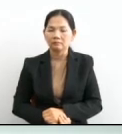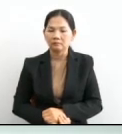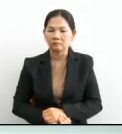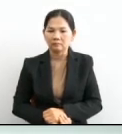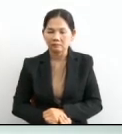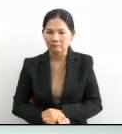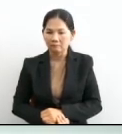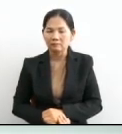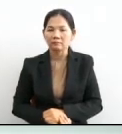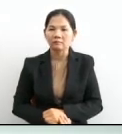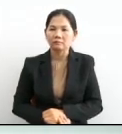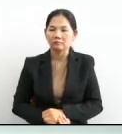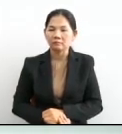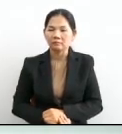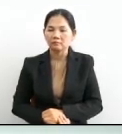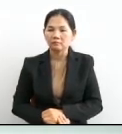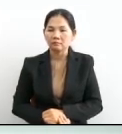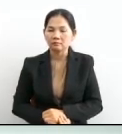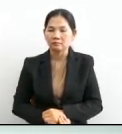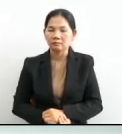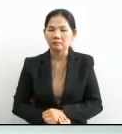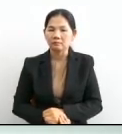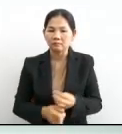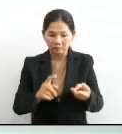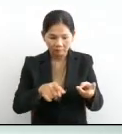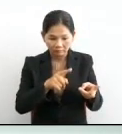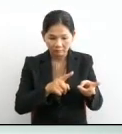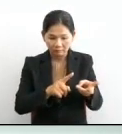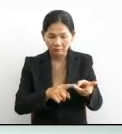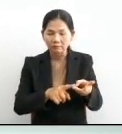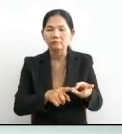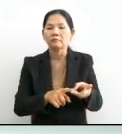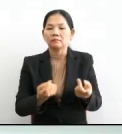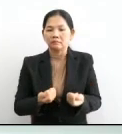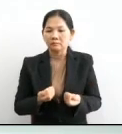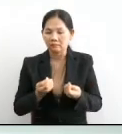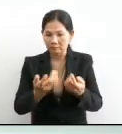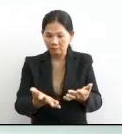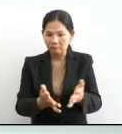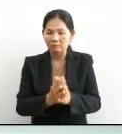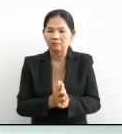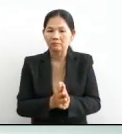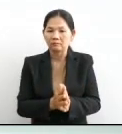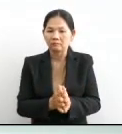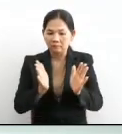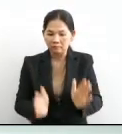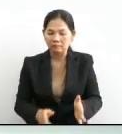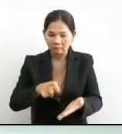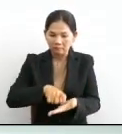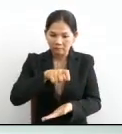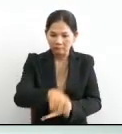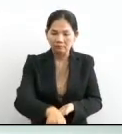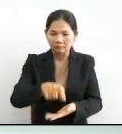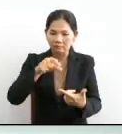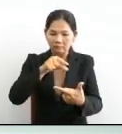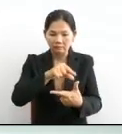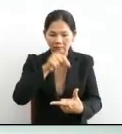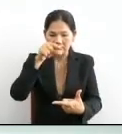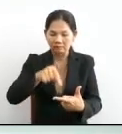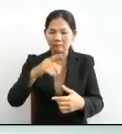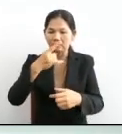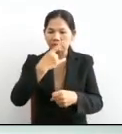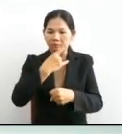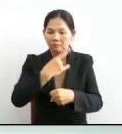chà chấm chụp lại tiếp bấy ở lấy dân mưa sầm nua sao nó con á ta hai đầu vậy ban chia cả sẽ có chơi rơi một